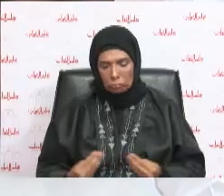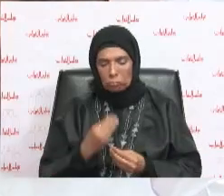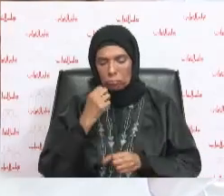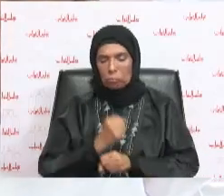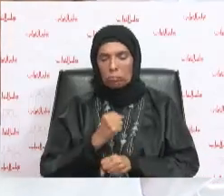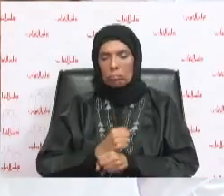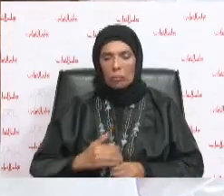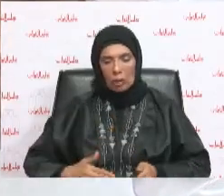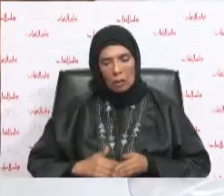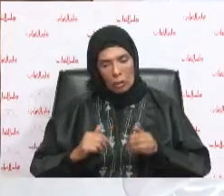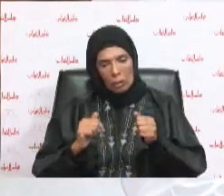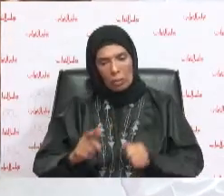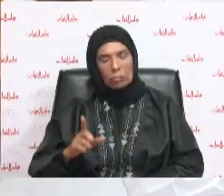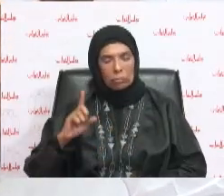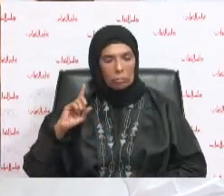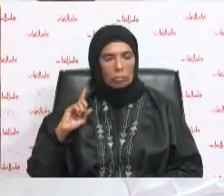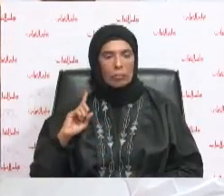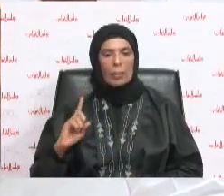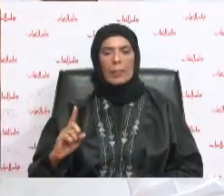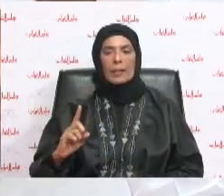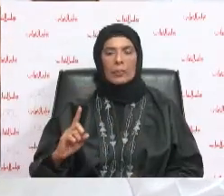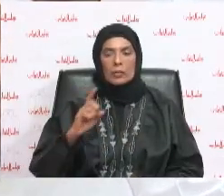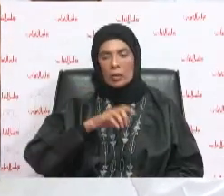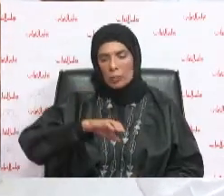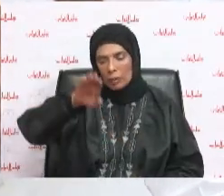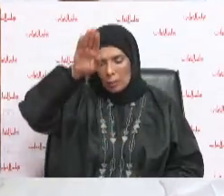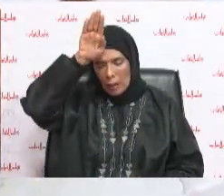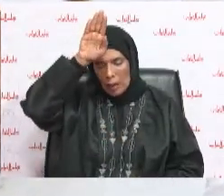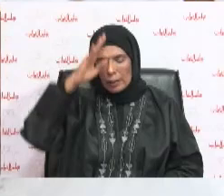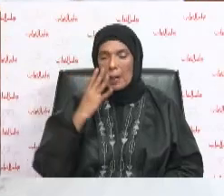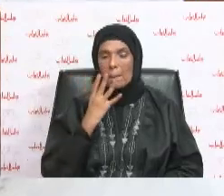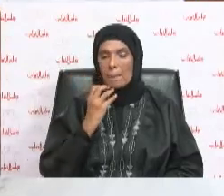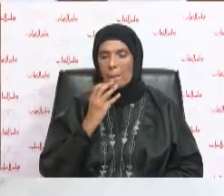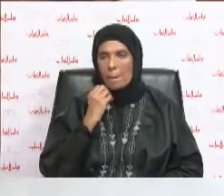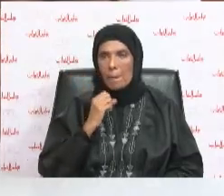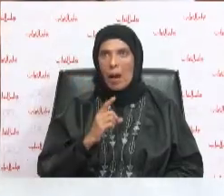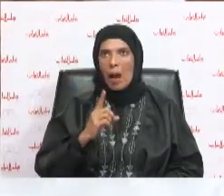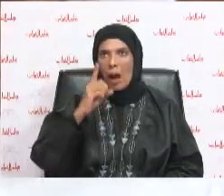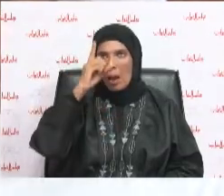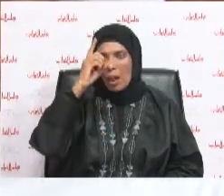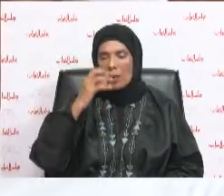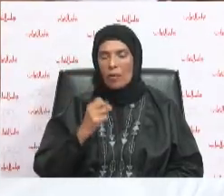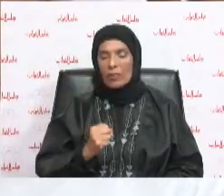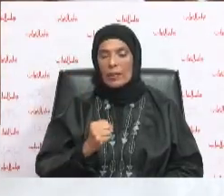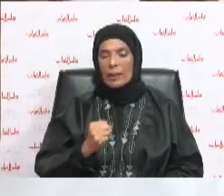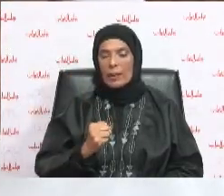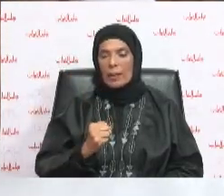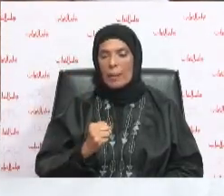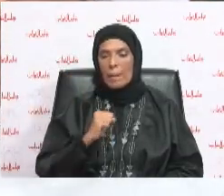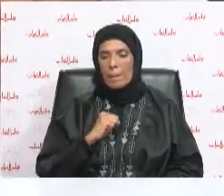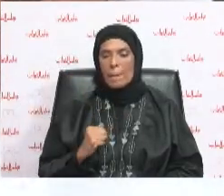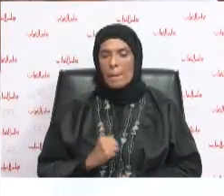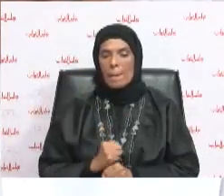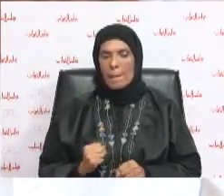لتحقيق ما وجه به سيدي حضرة صاحب الجلالة الملك رعاه الله بتنفيذ